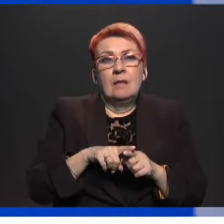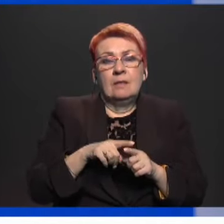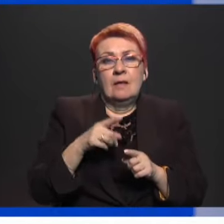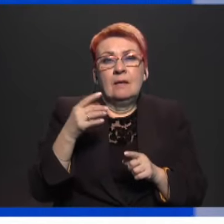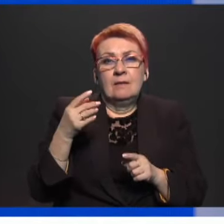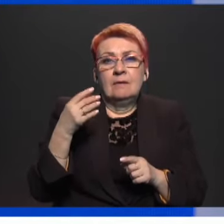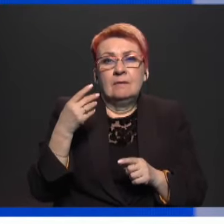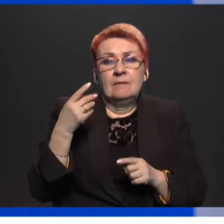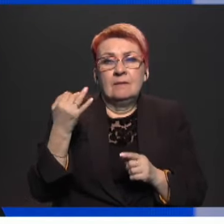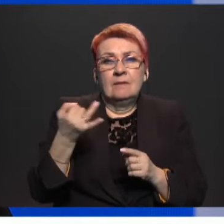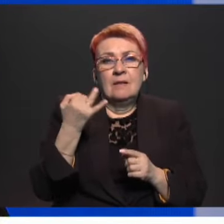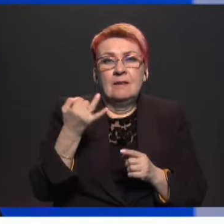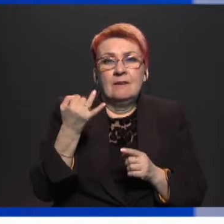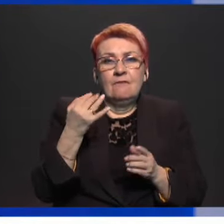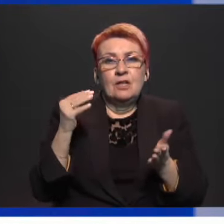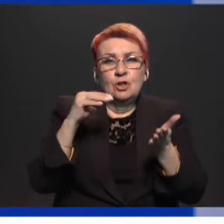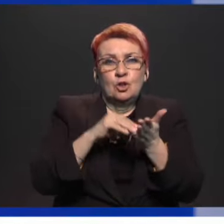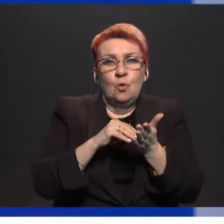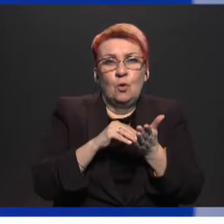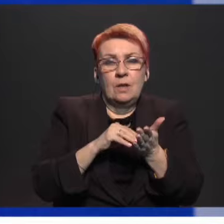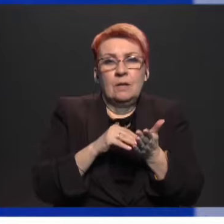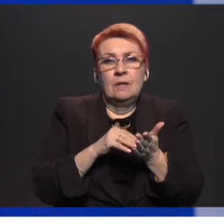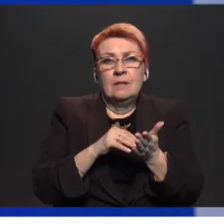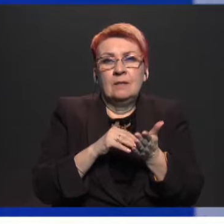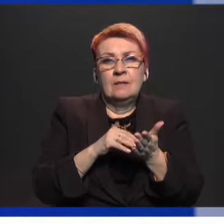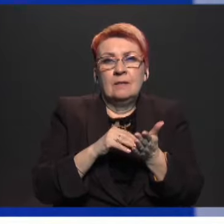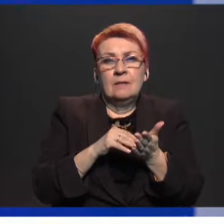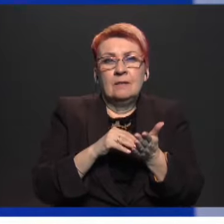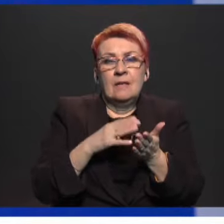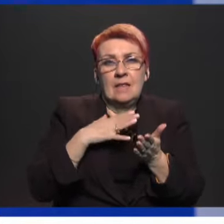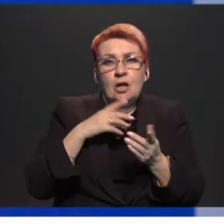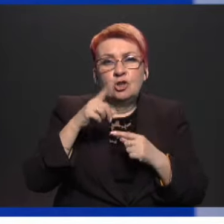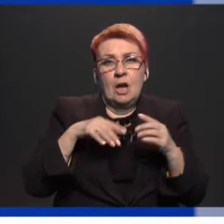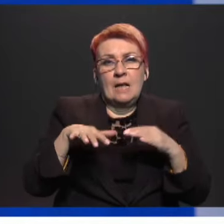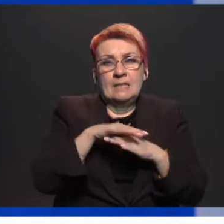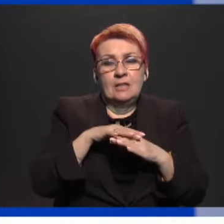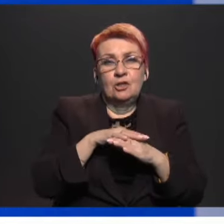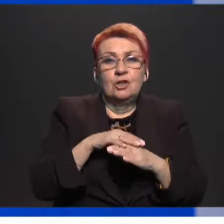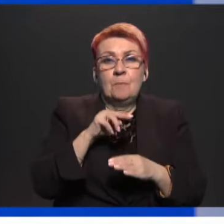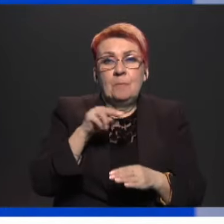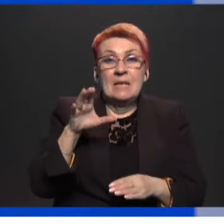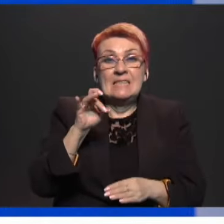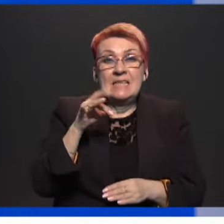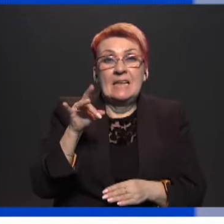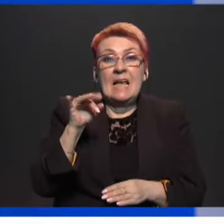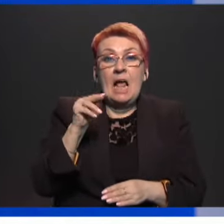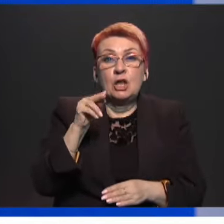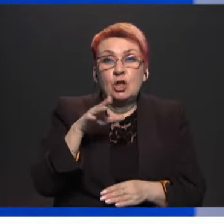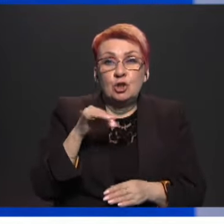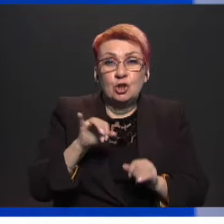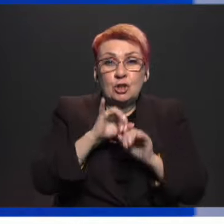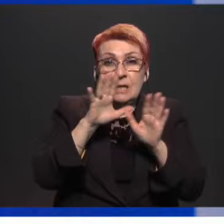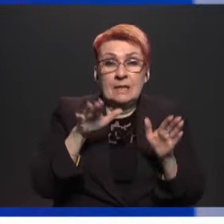нашего Отечества, с которой обязательно нужно быть знакомым. И преподобный Сергий Радонежский здесь в